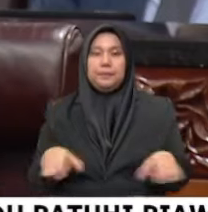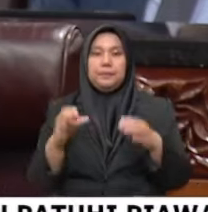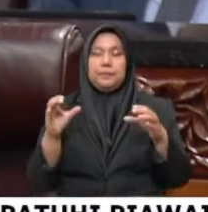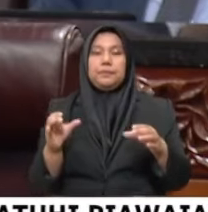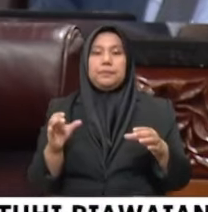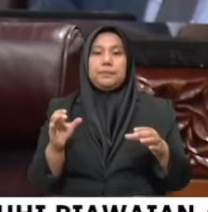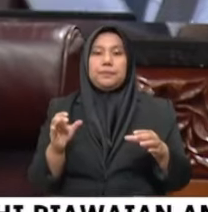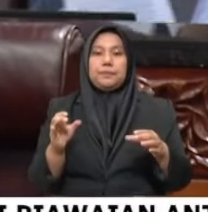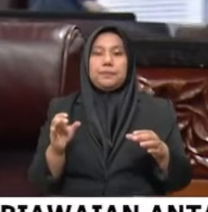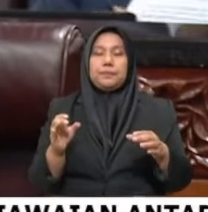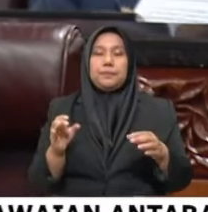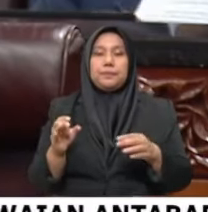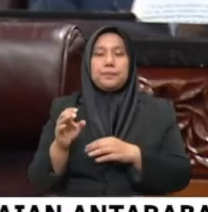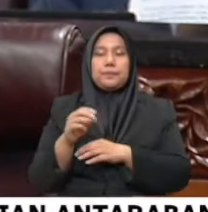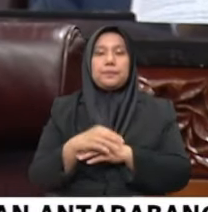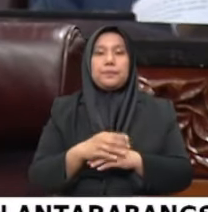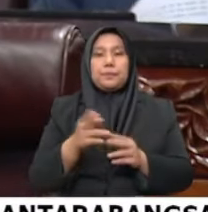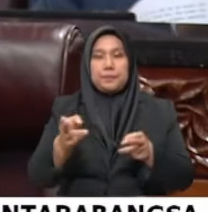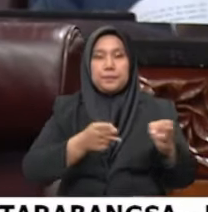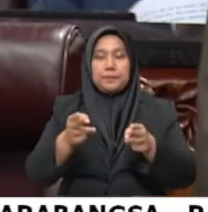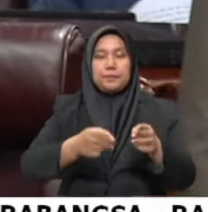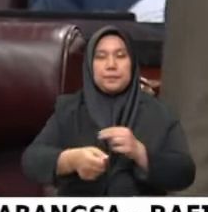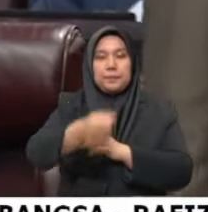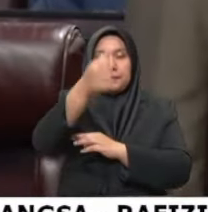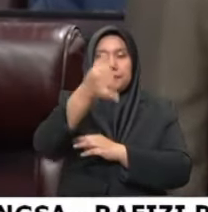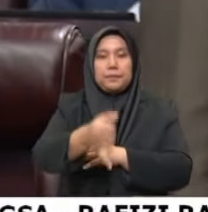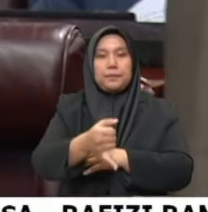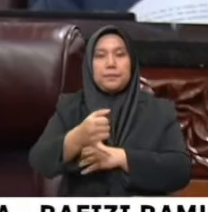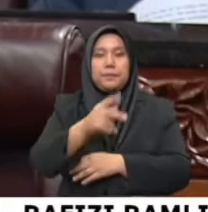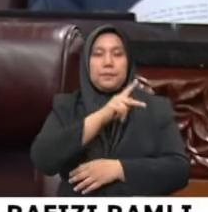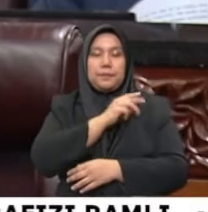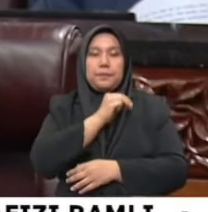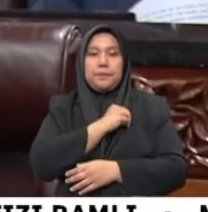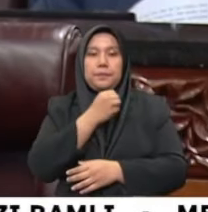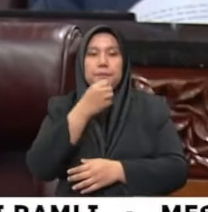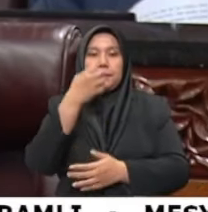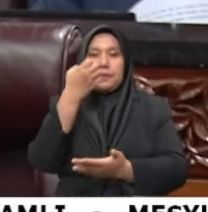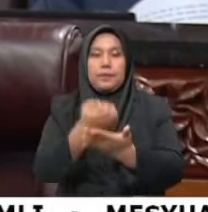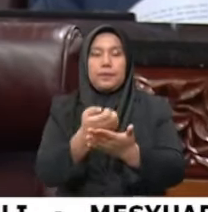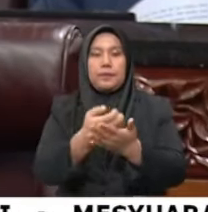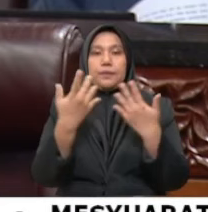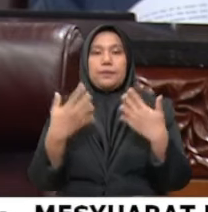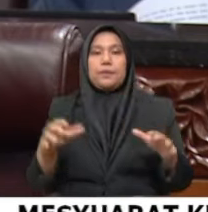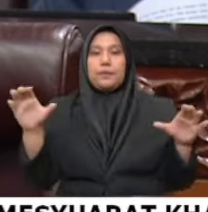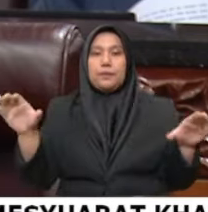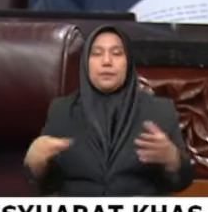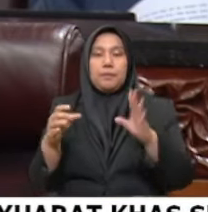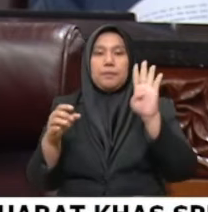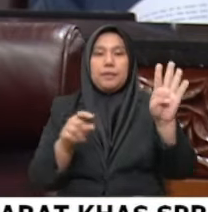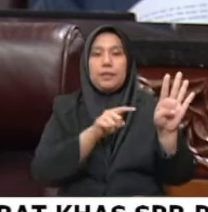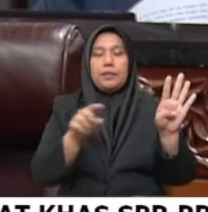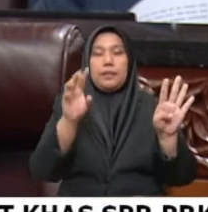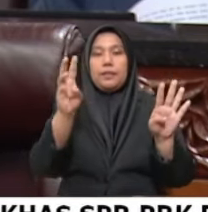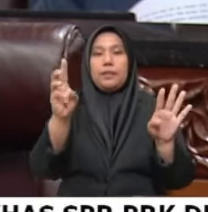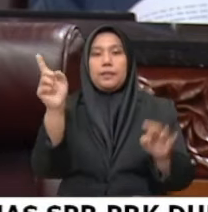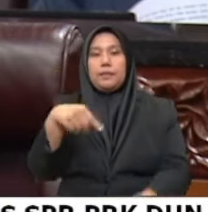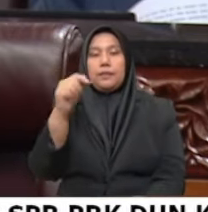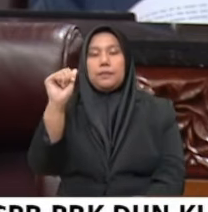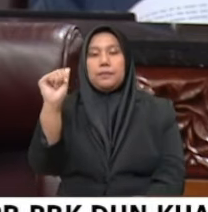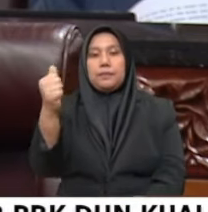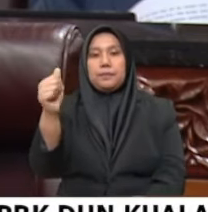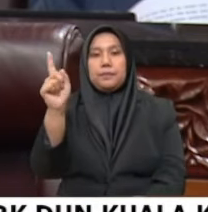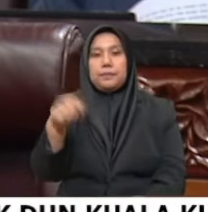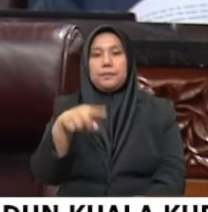Makmal pengurusan nilai bersama Kementerian Ekonomi telah diadakan pada 4 hingga 6 Oktober